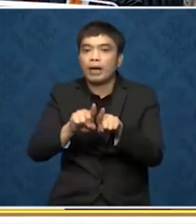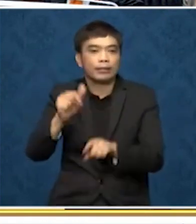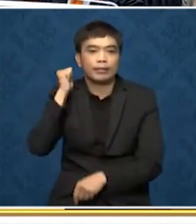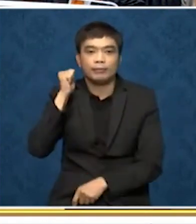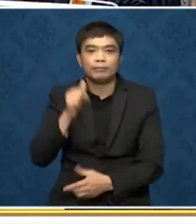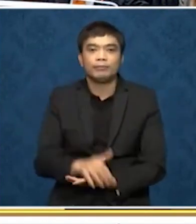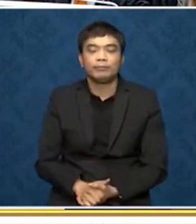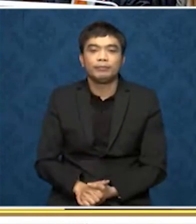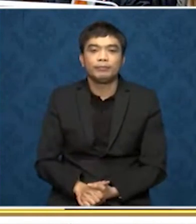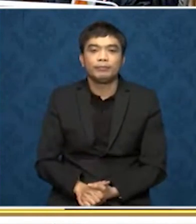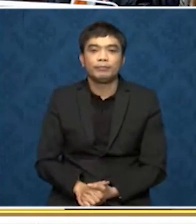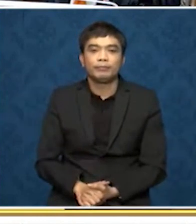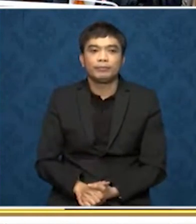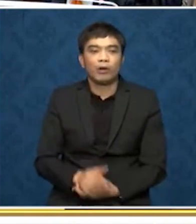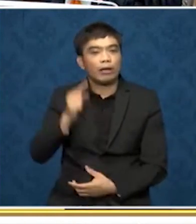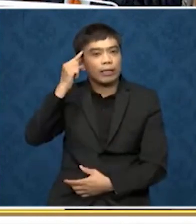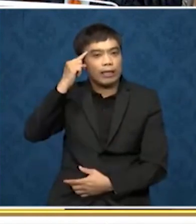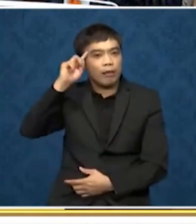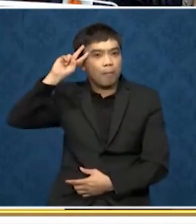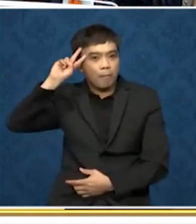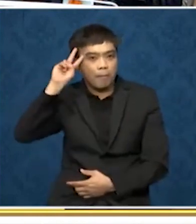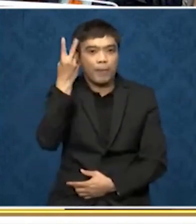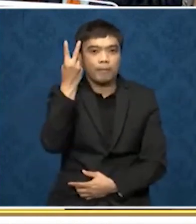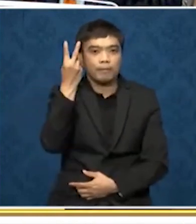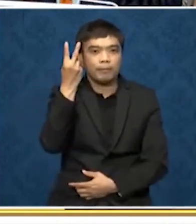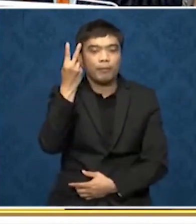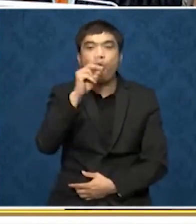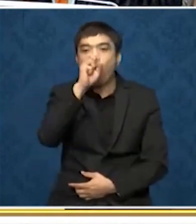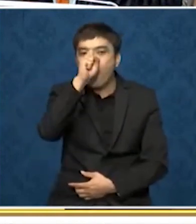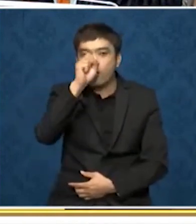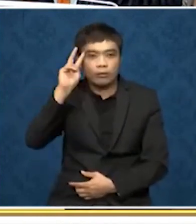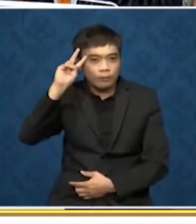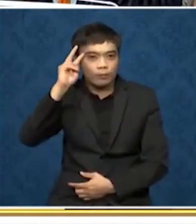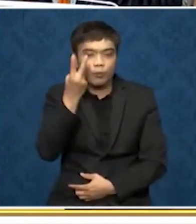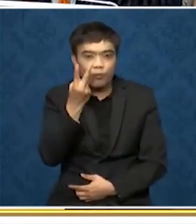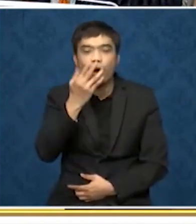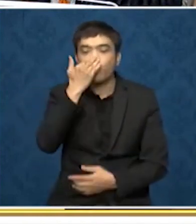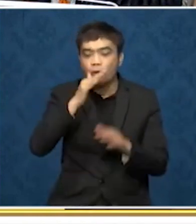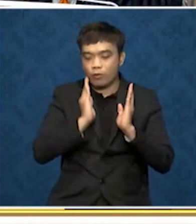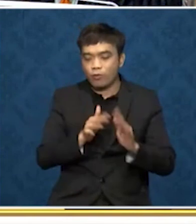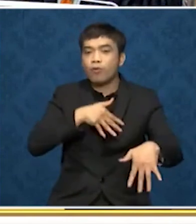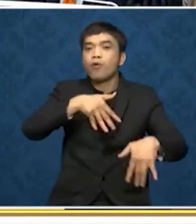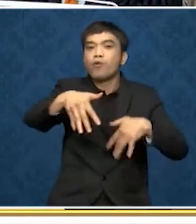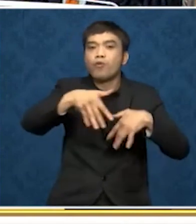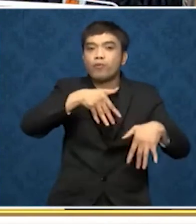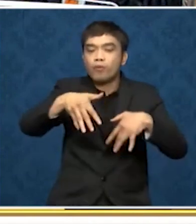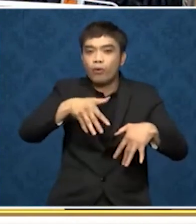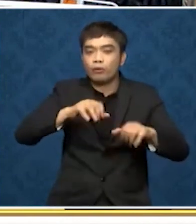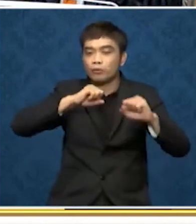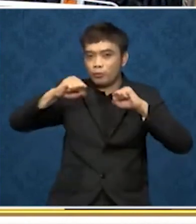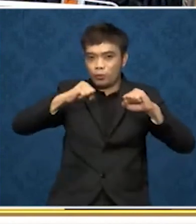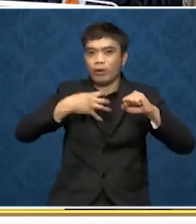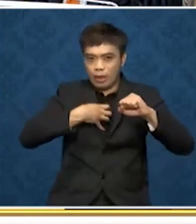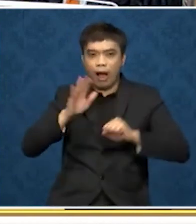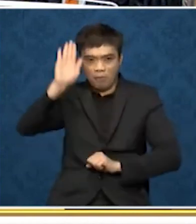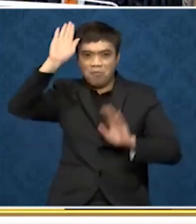เดิมทำไมถึงไม่คิดมุมกลับบ้างคะว่าสิ่งที่เด็กและเยาวชนออกมาเรียกร้องอาจจะเป็นสิ่ง